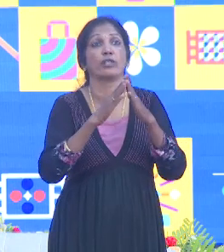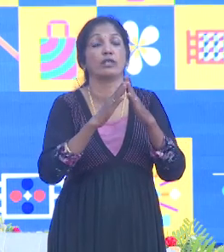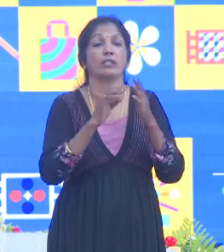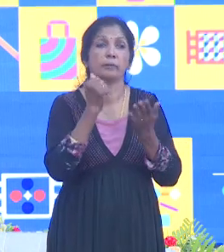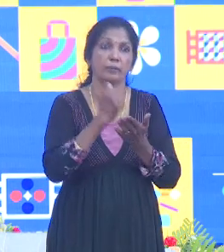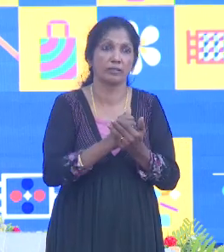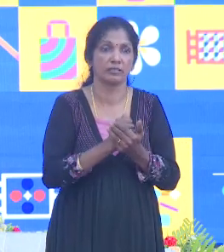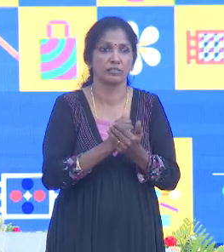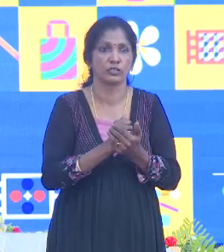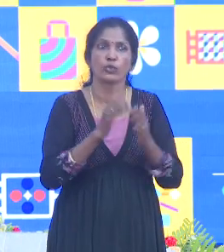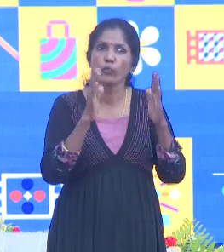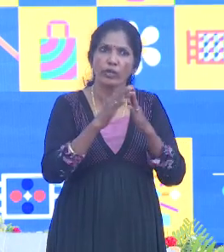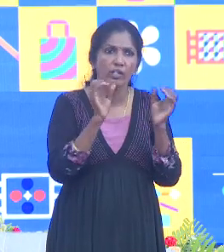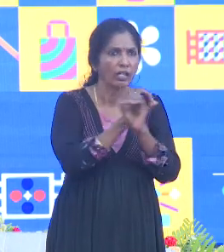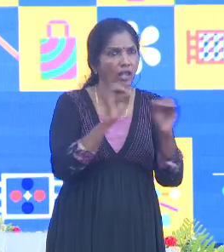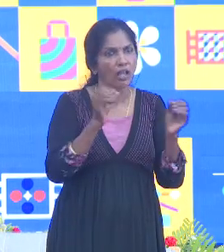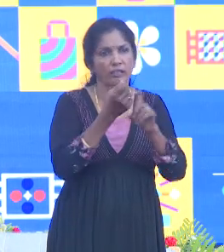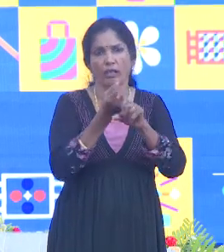ഭവനരഹിതർ ഇല്ലാത്ത ഒരു കേരളം,